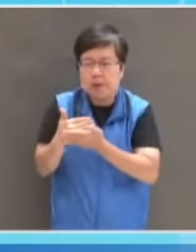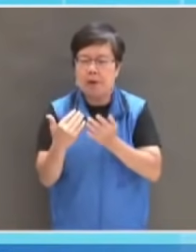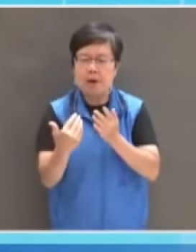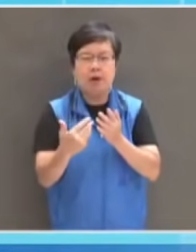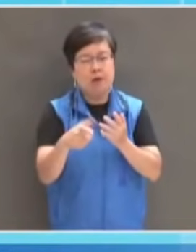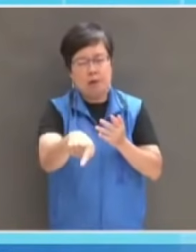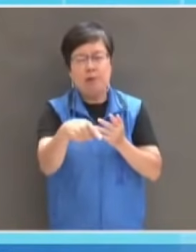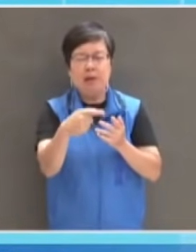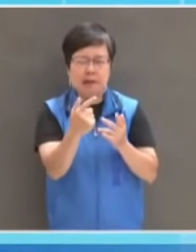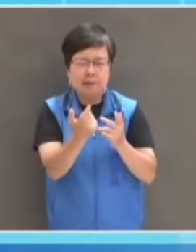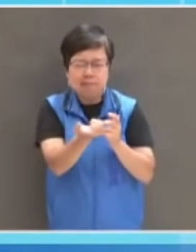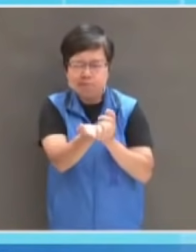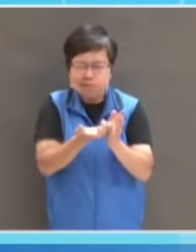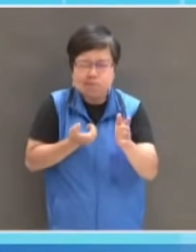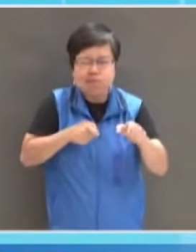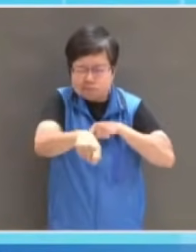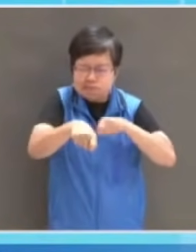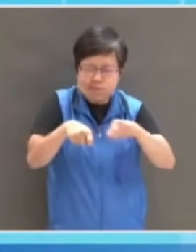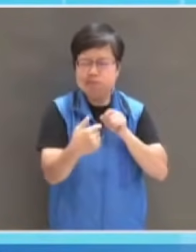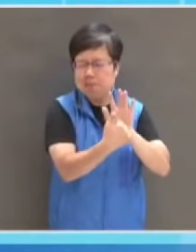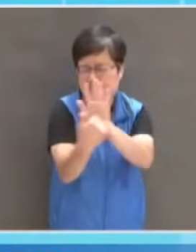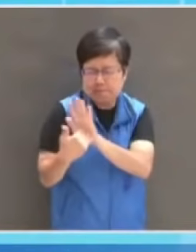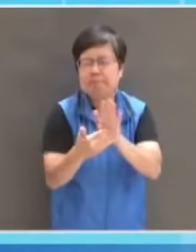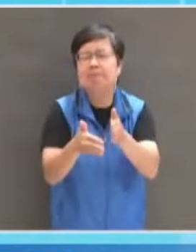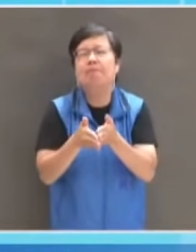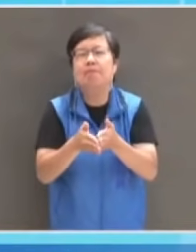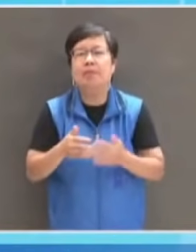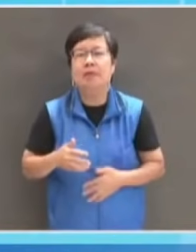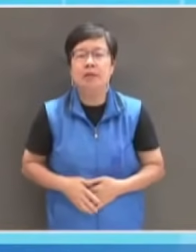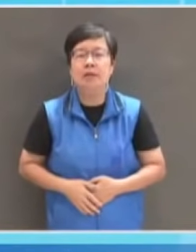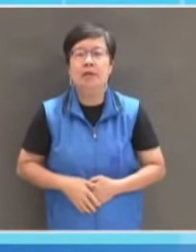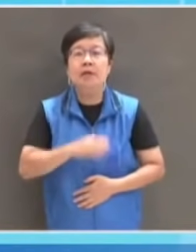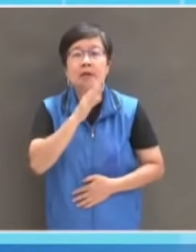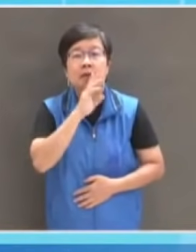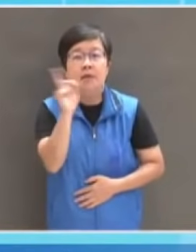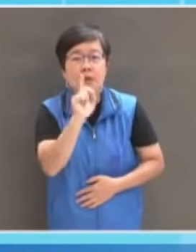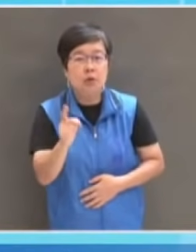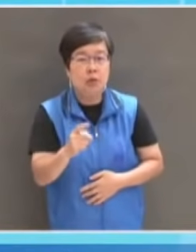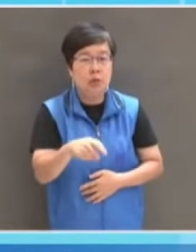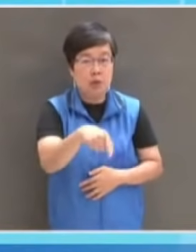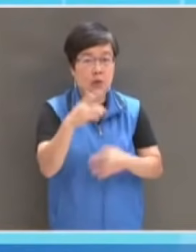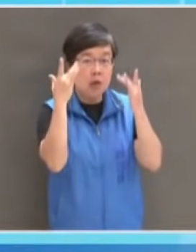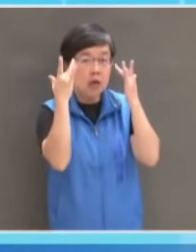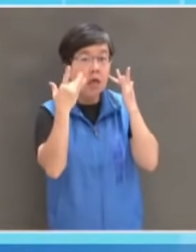场战役。这也是从整个我们的热力发展图来看，